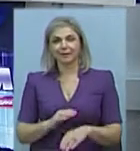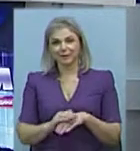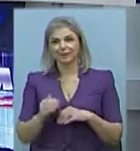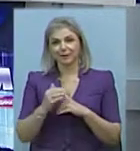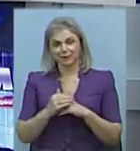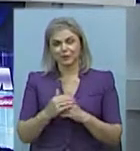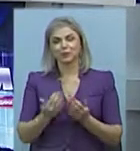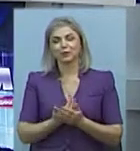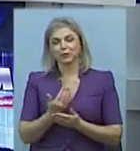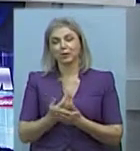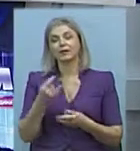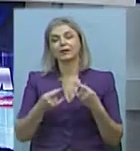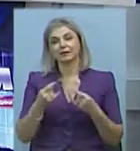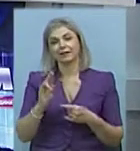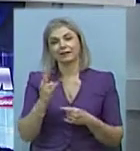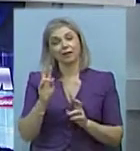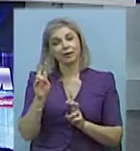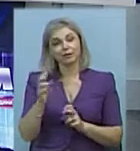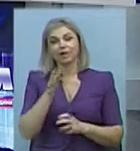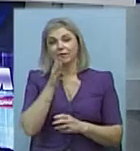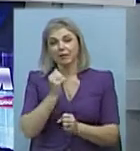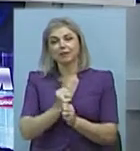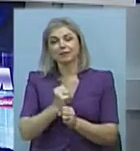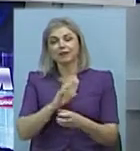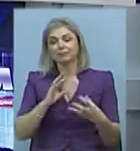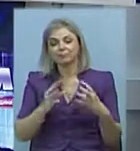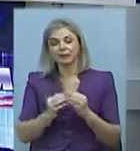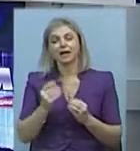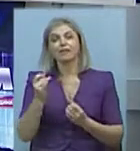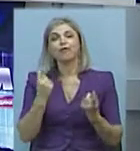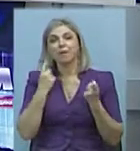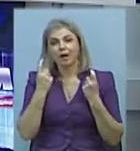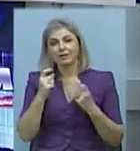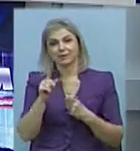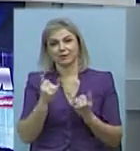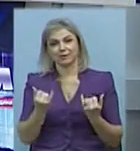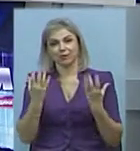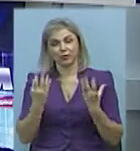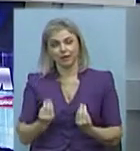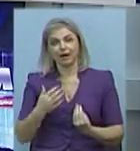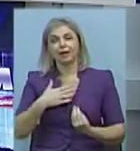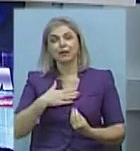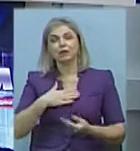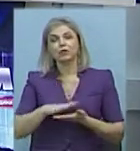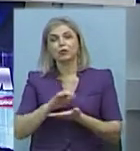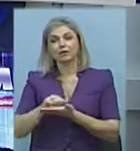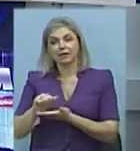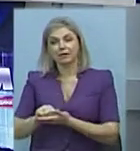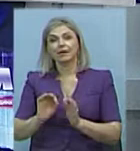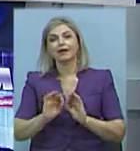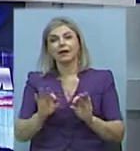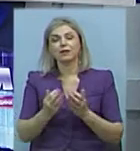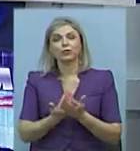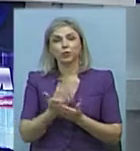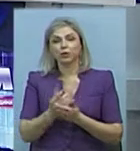Добрий вечір. Новини на телеканалі «Миколаїв». Час підбити інформаційний підсумок дня. Наші журналісти розкажуть про події, які